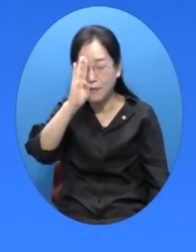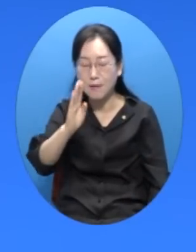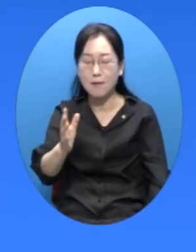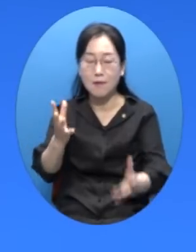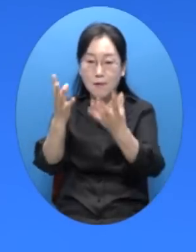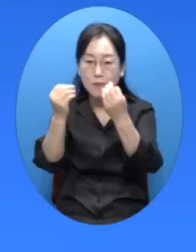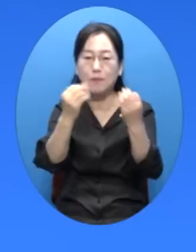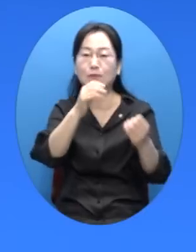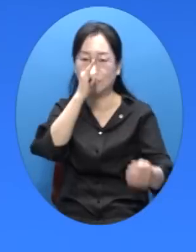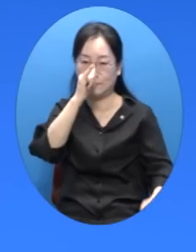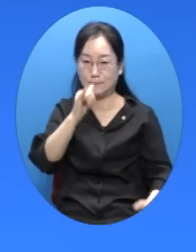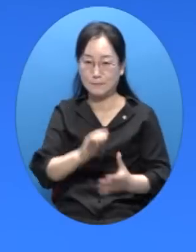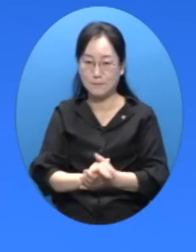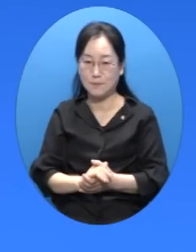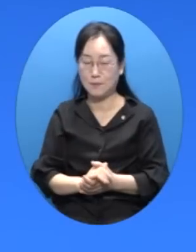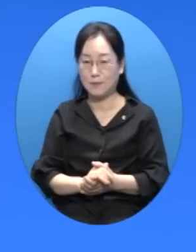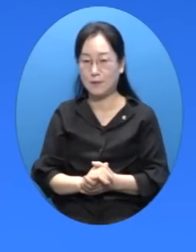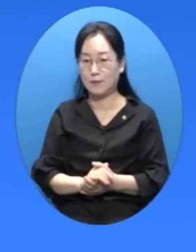도처에 자리 잡고 있습니다.